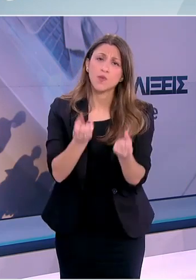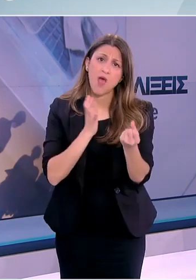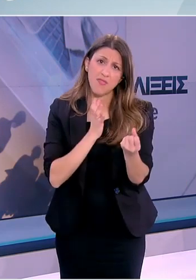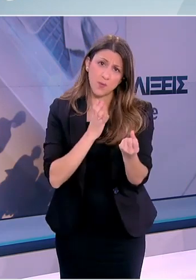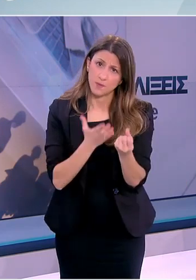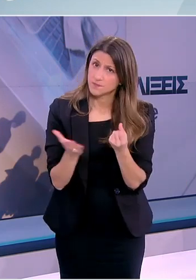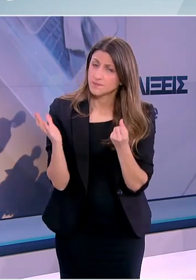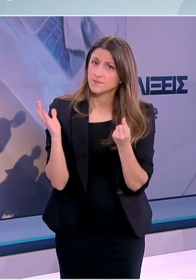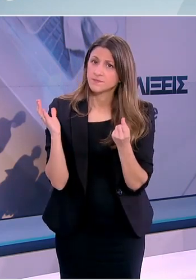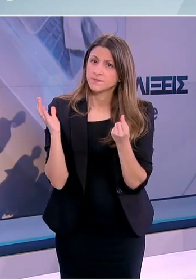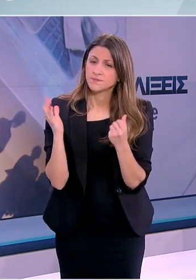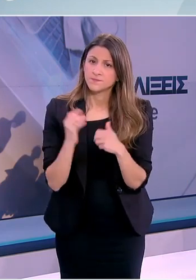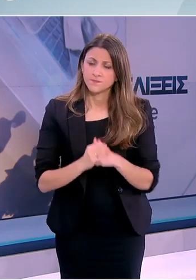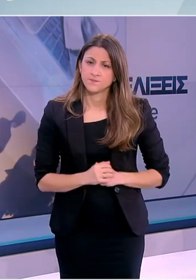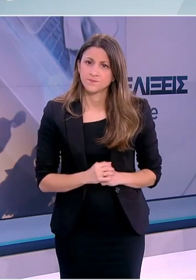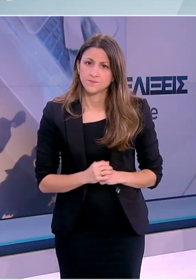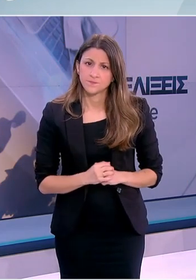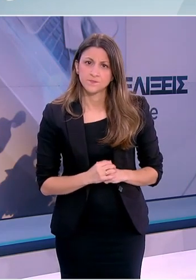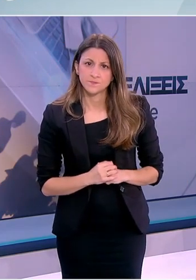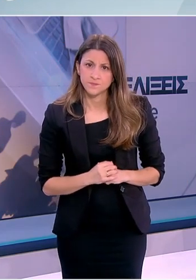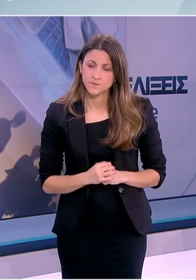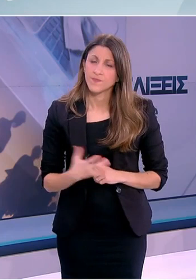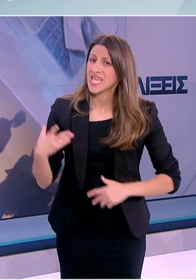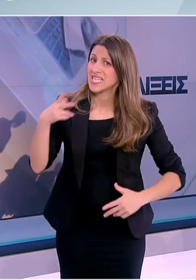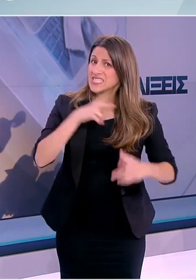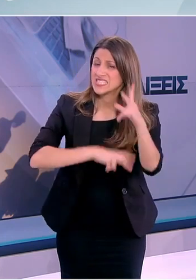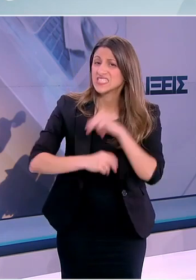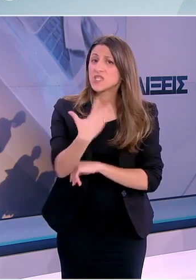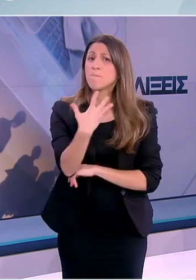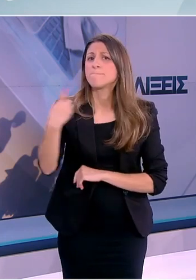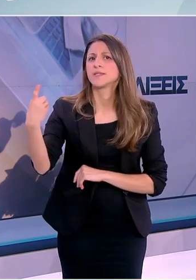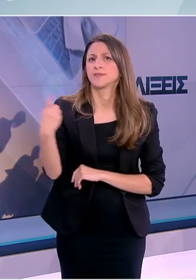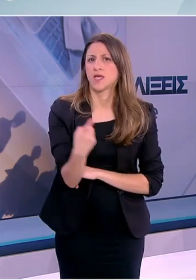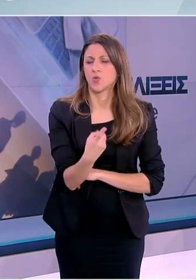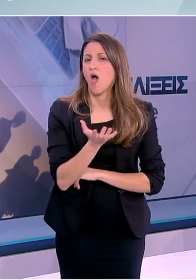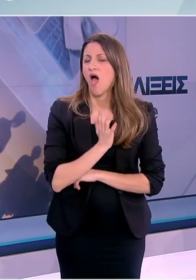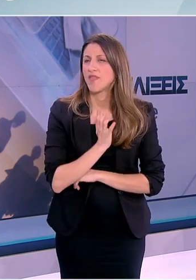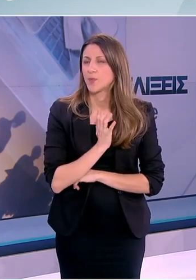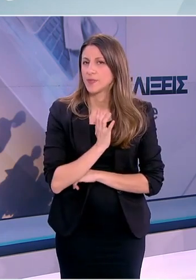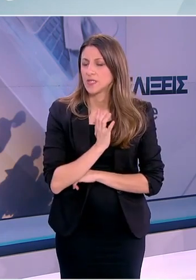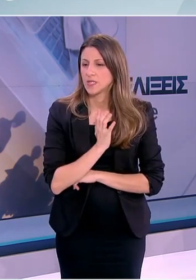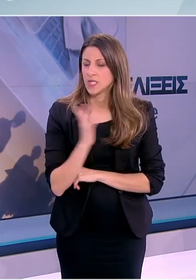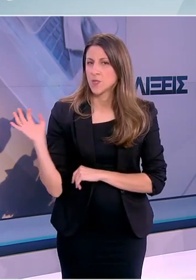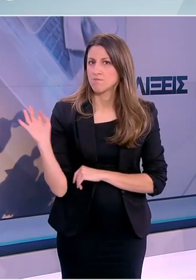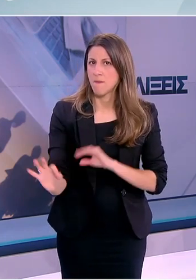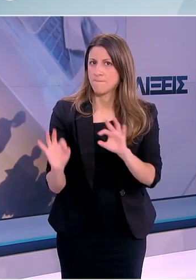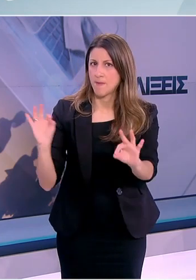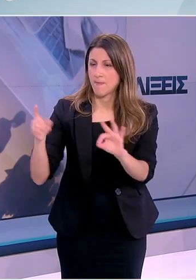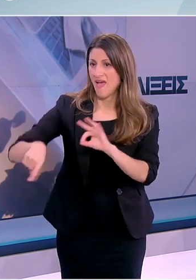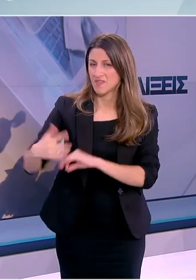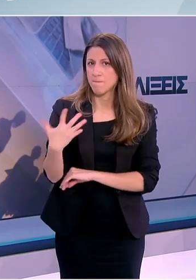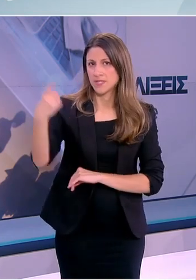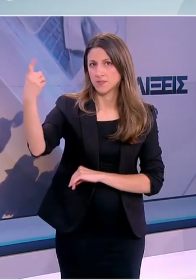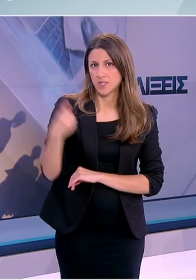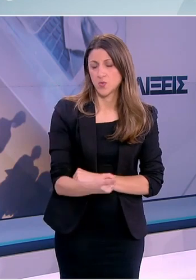πολλούς ανθρώπους που νοσούν. Μην ξεχνάτε ότι μιλάμε για ένα 5% των ανθρώπων οι οποίοι κολλούν την νόσο και